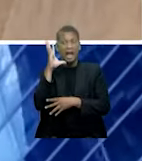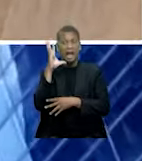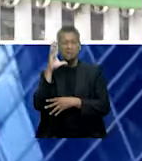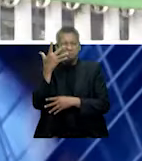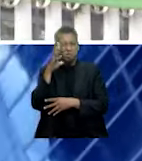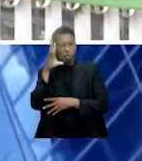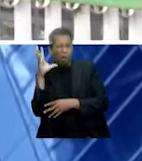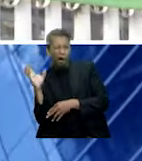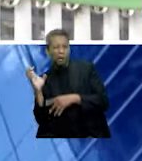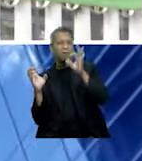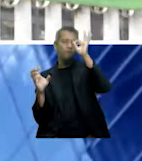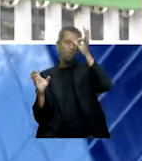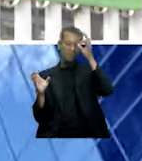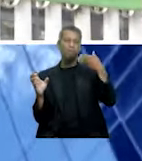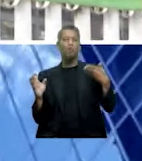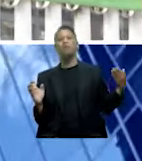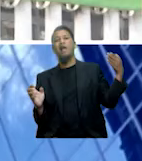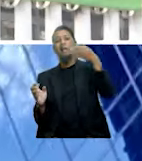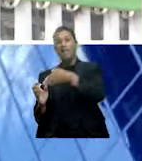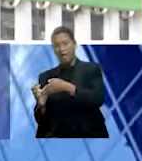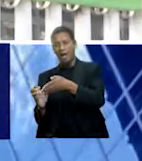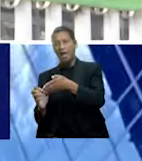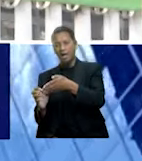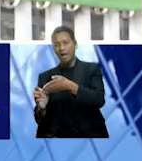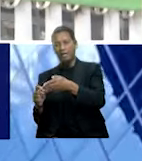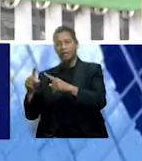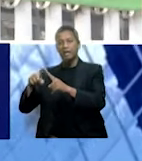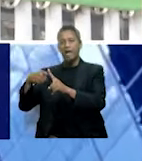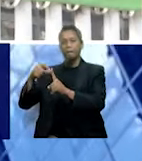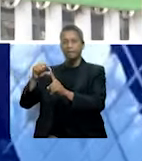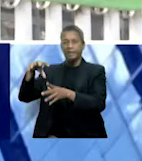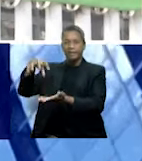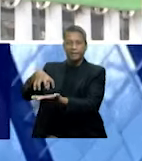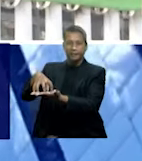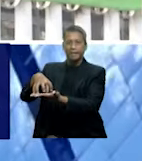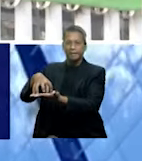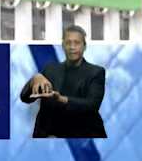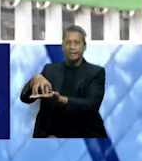pihak kepolisian akan mendatangi lokasi TKP daycare ini untuk memberikan